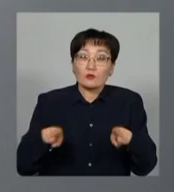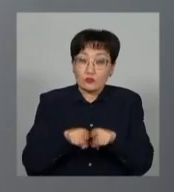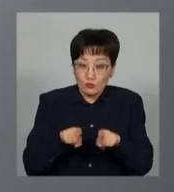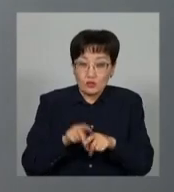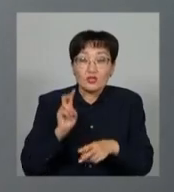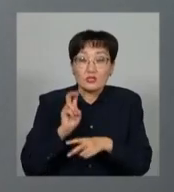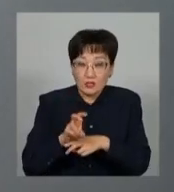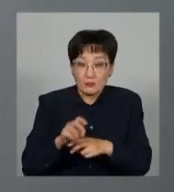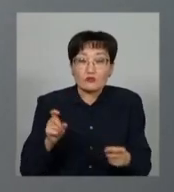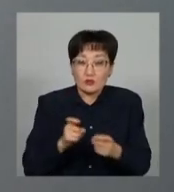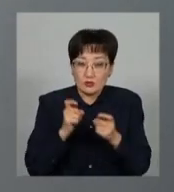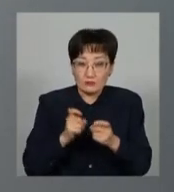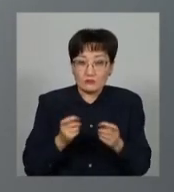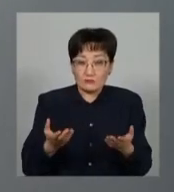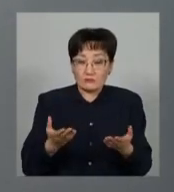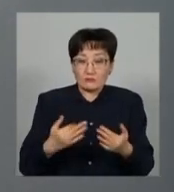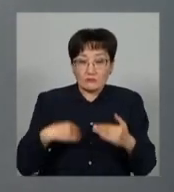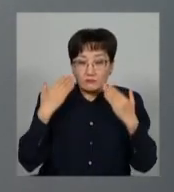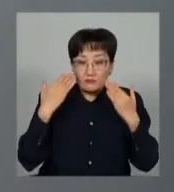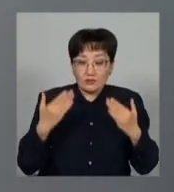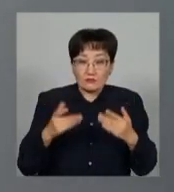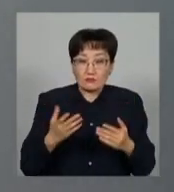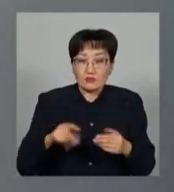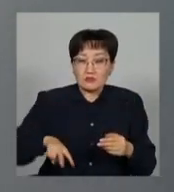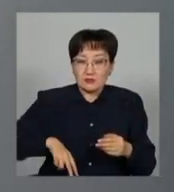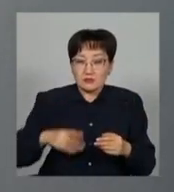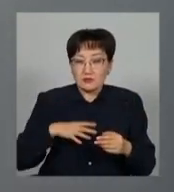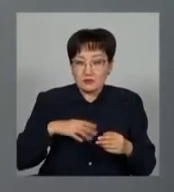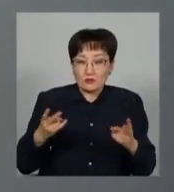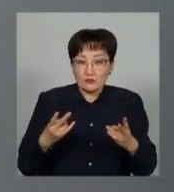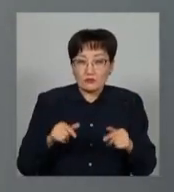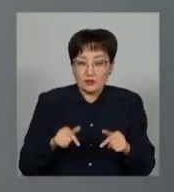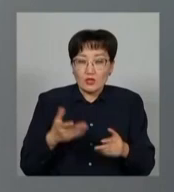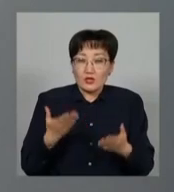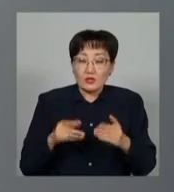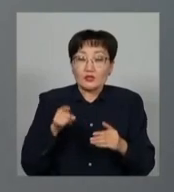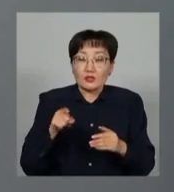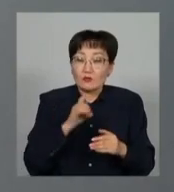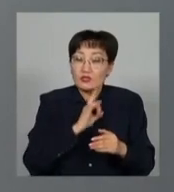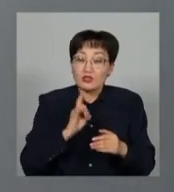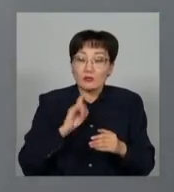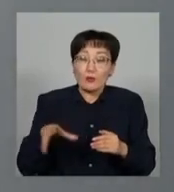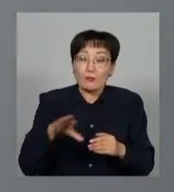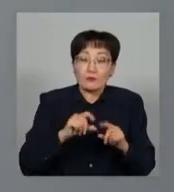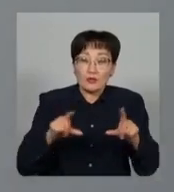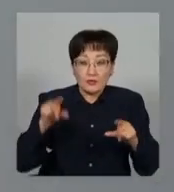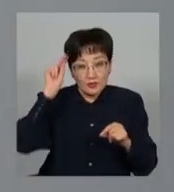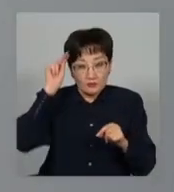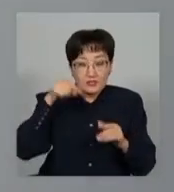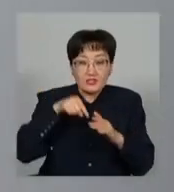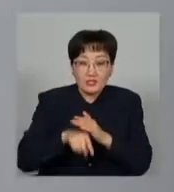кетуі мүмкін. Яғни мен білмеймін, онда бізге директор не керек бұл мектепте, егер ол кісі барлық мектептің